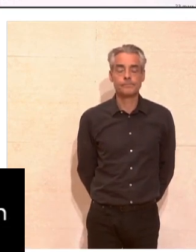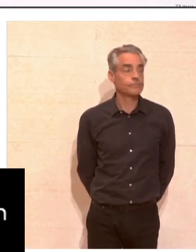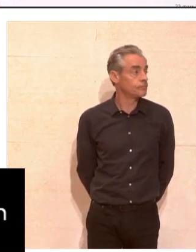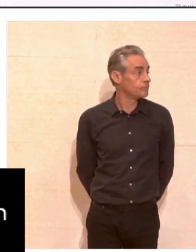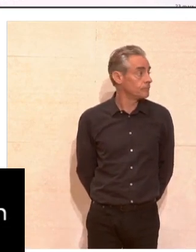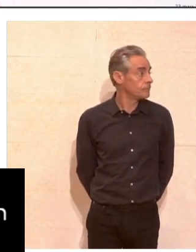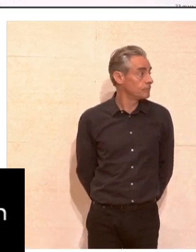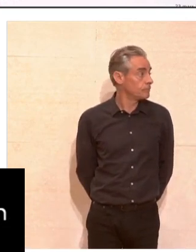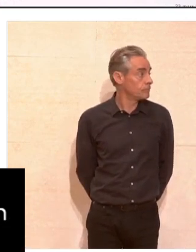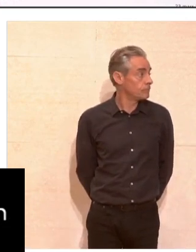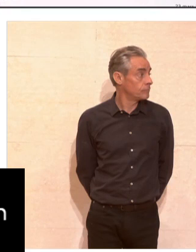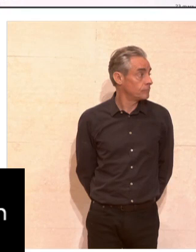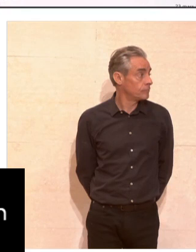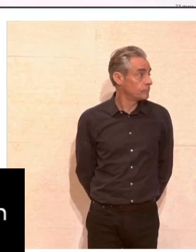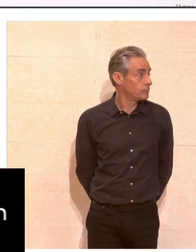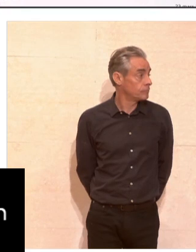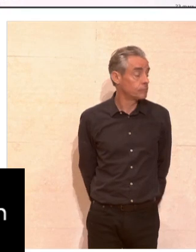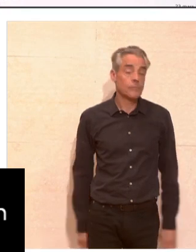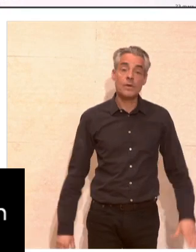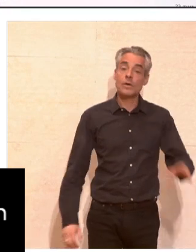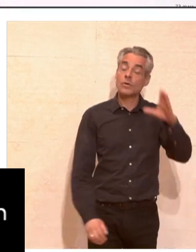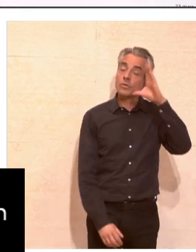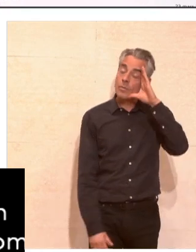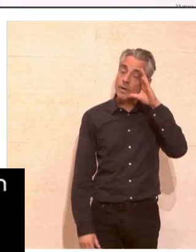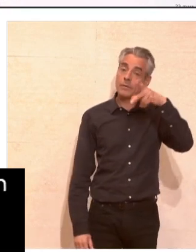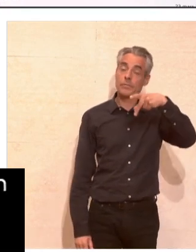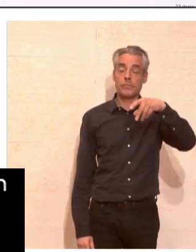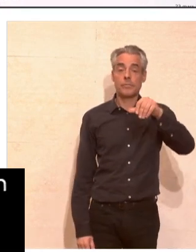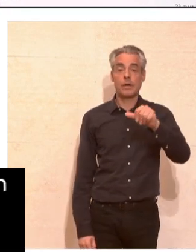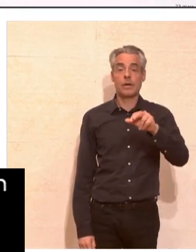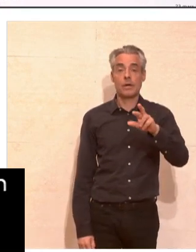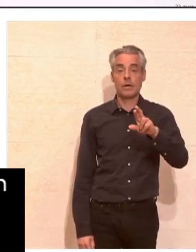Et donc, il n'y a pas que le sommeil lent qui est important, il y a aussi le sommeil paradoxal. Et